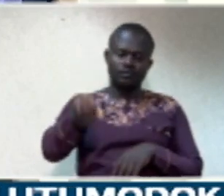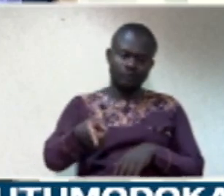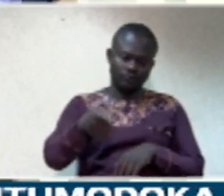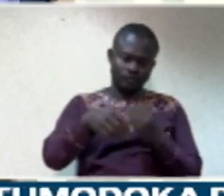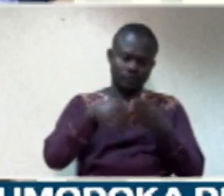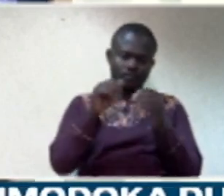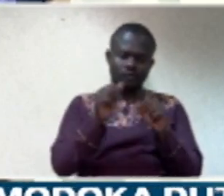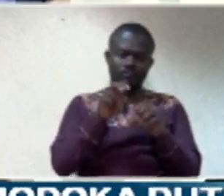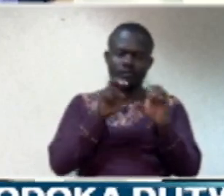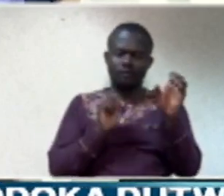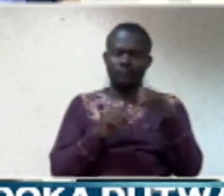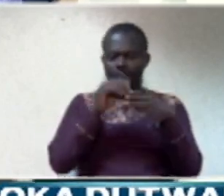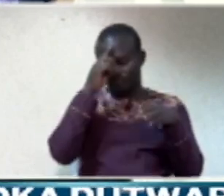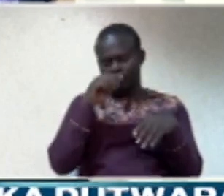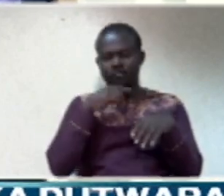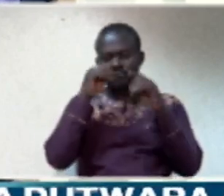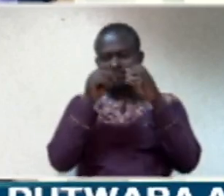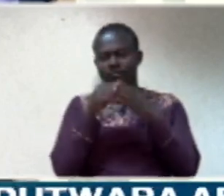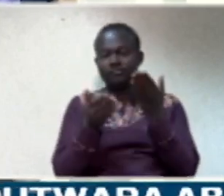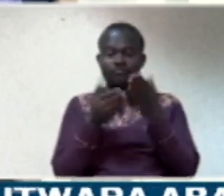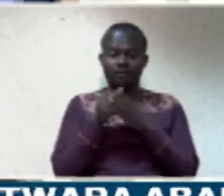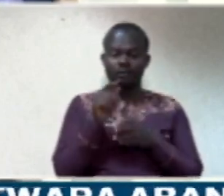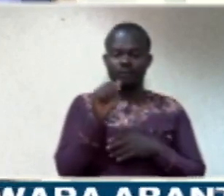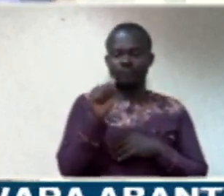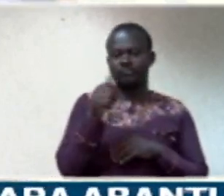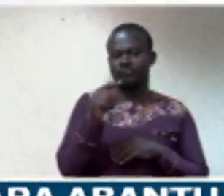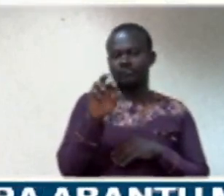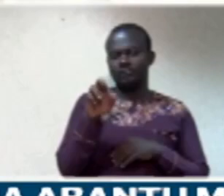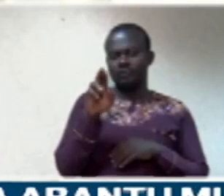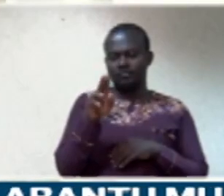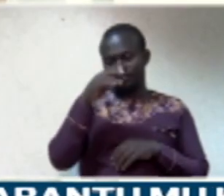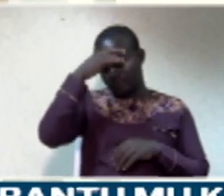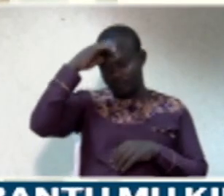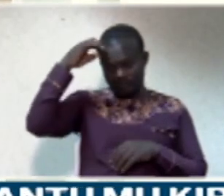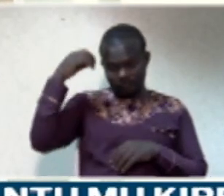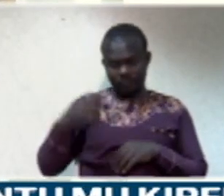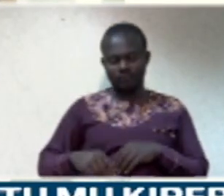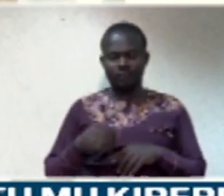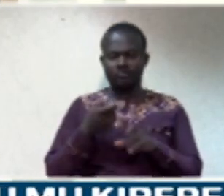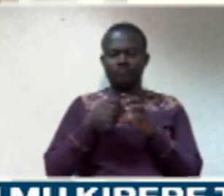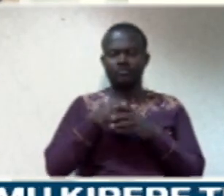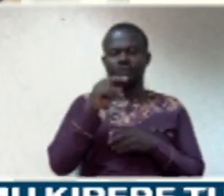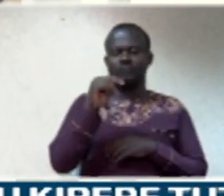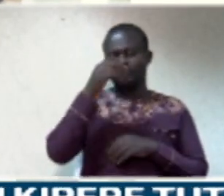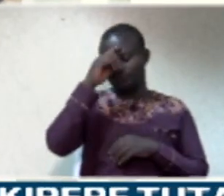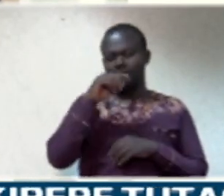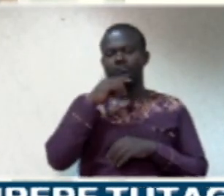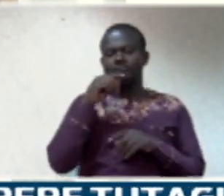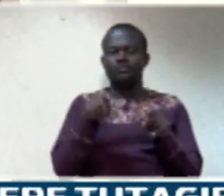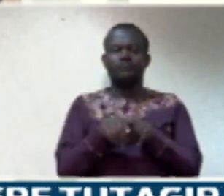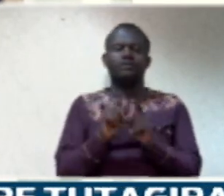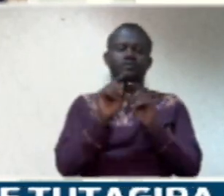mbashe kuva Nyabugogo ngere byibuze Kakiru biba bigoye cyane nko kuva Nyabugogo ugere